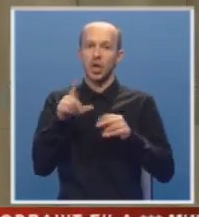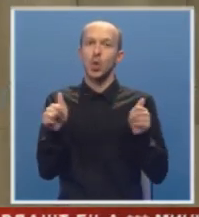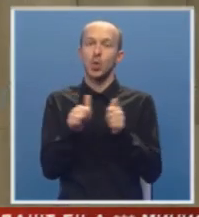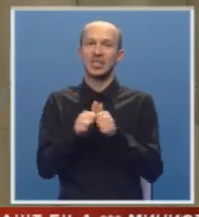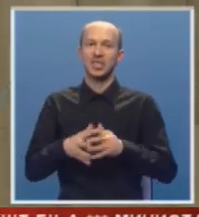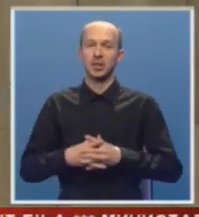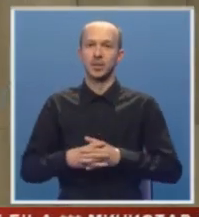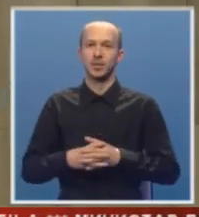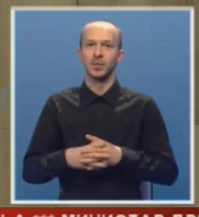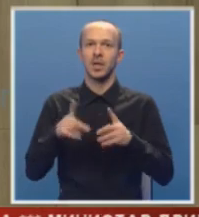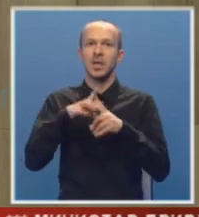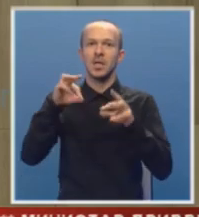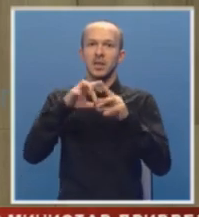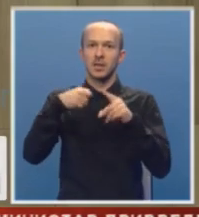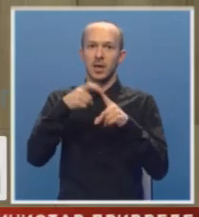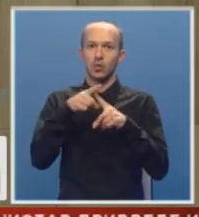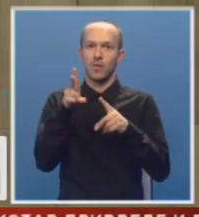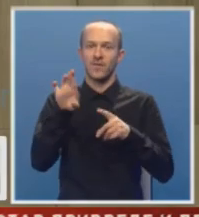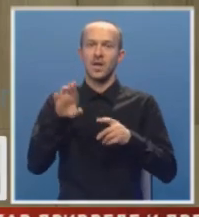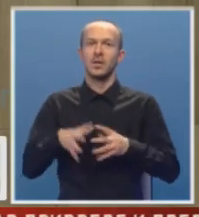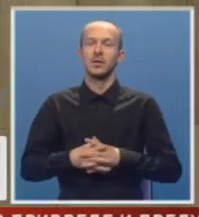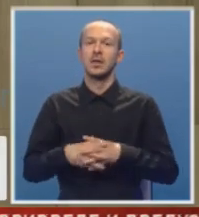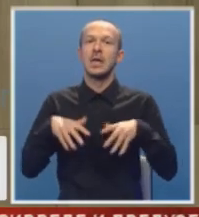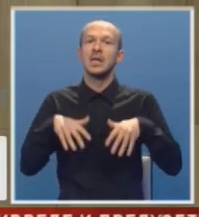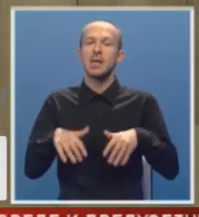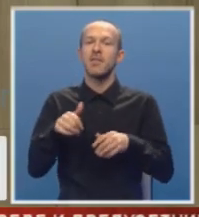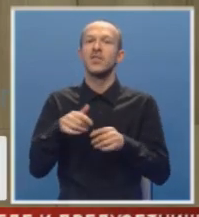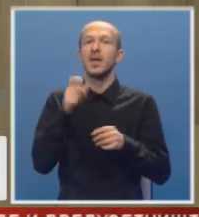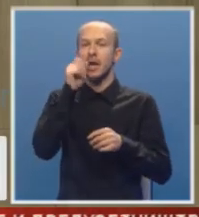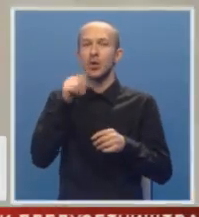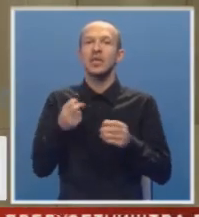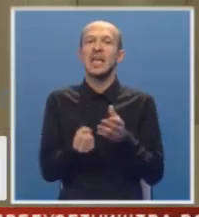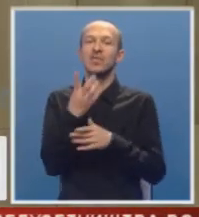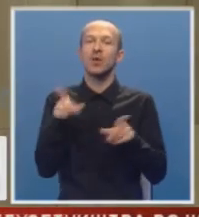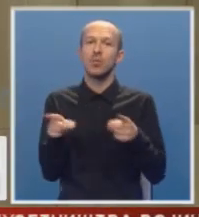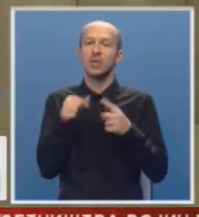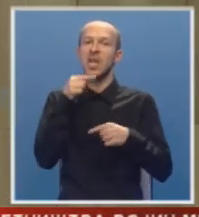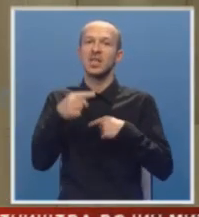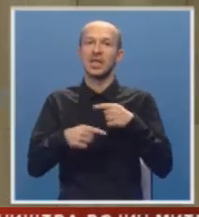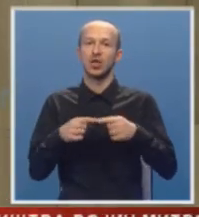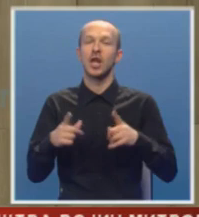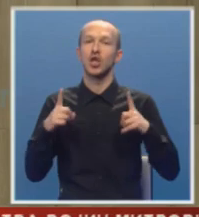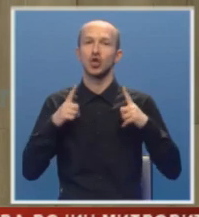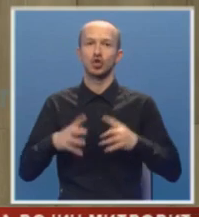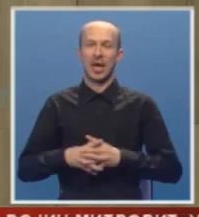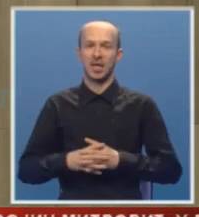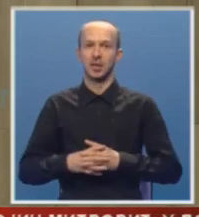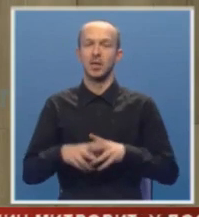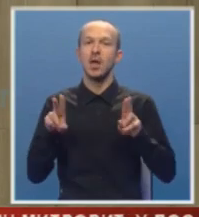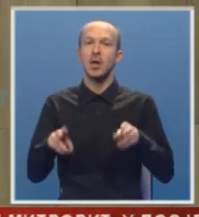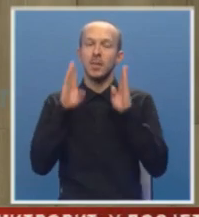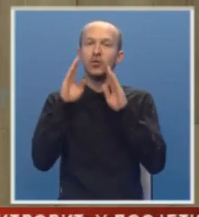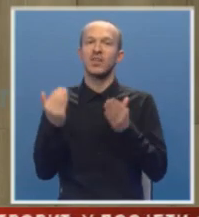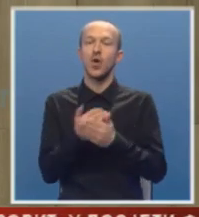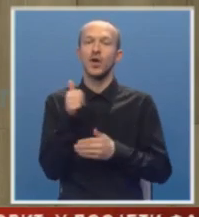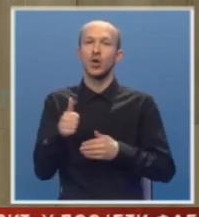Uz taktove zabavne, narodne i izvorne muzike. Tradicionalni doček pravoslavne